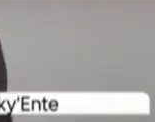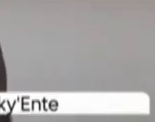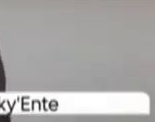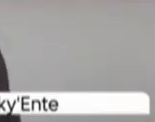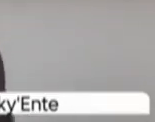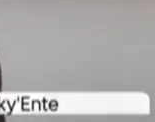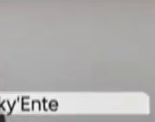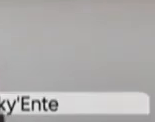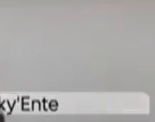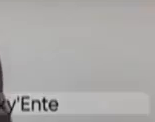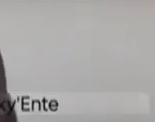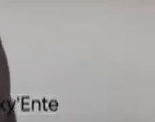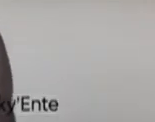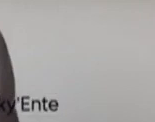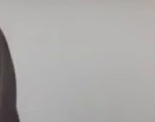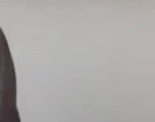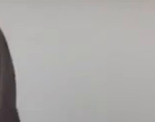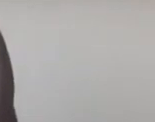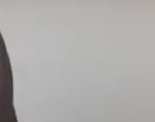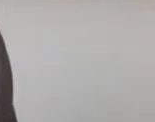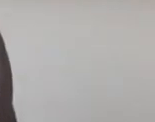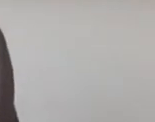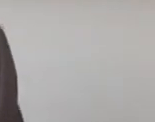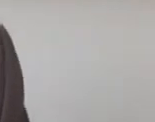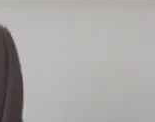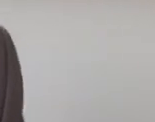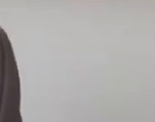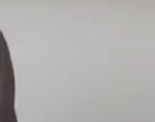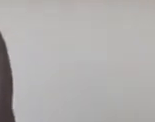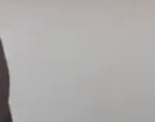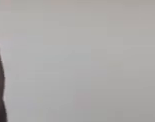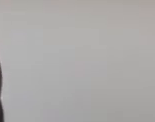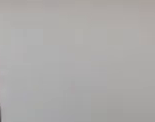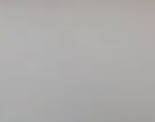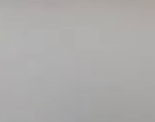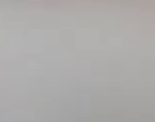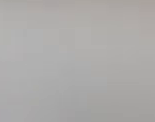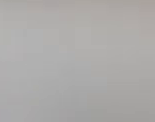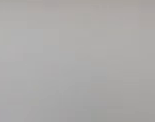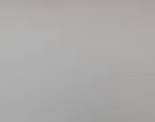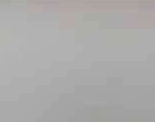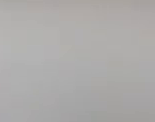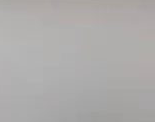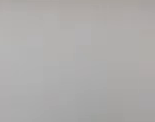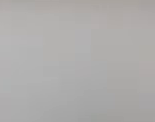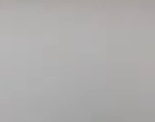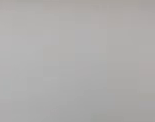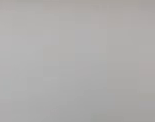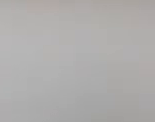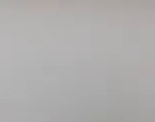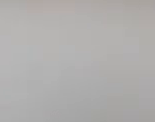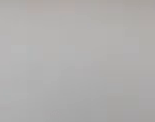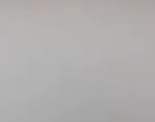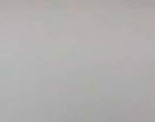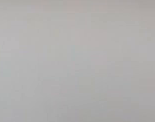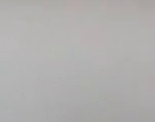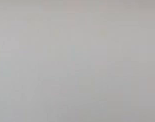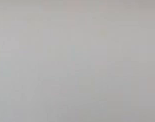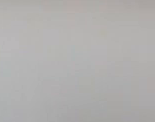ebuganga. Karu wanga maokota. Kama kogela. Alikulida. Agono ge masiga.